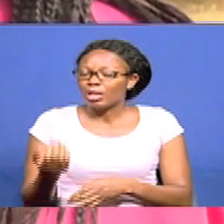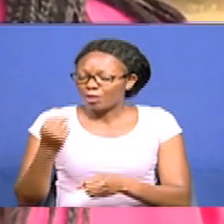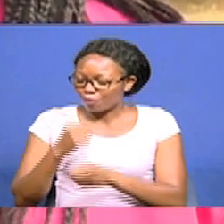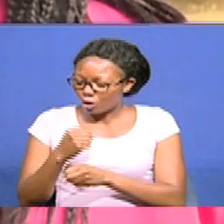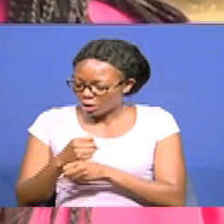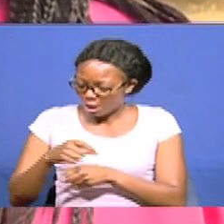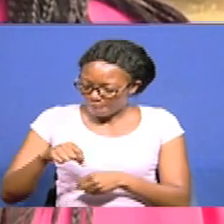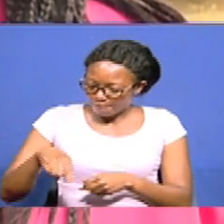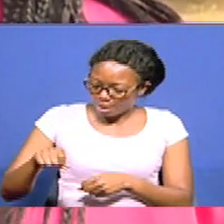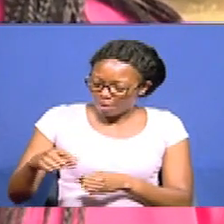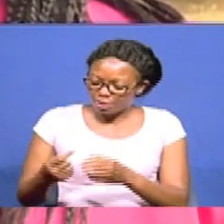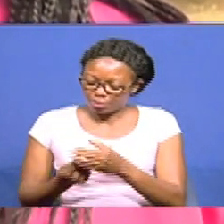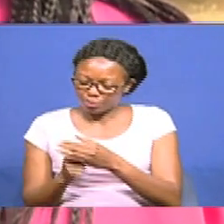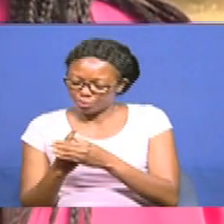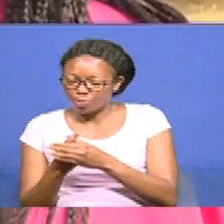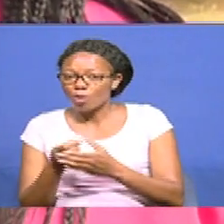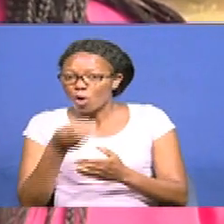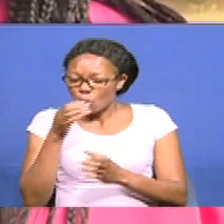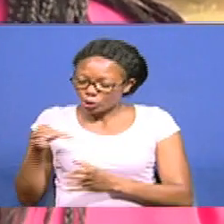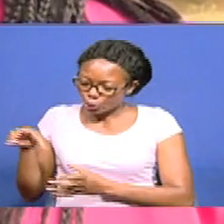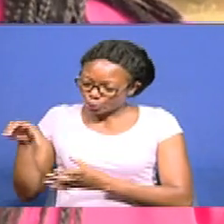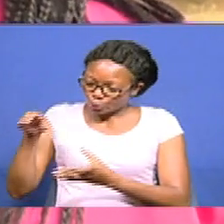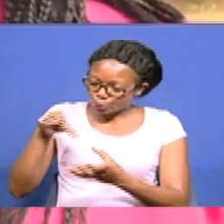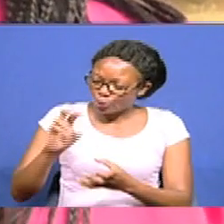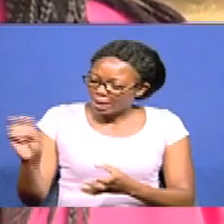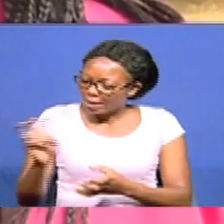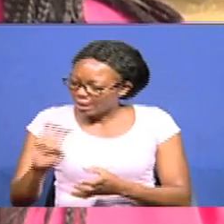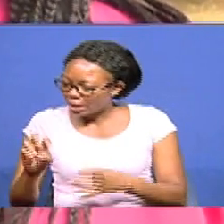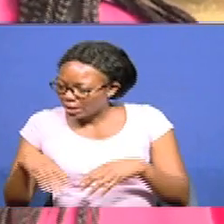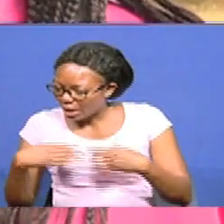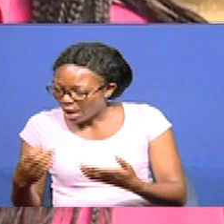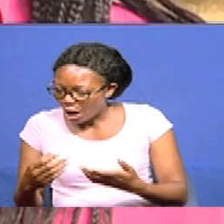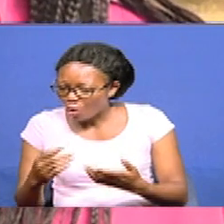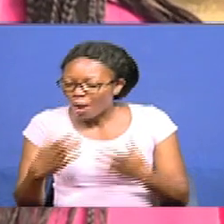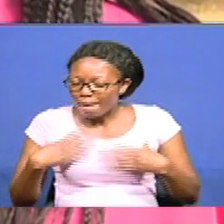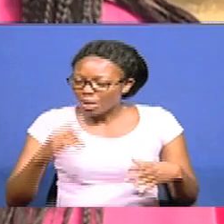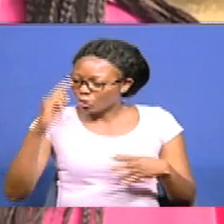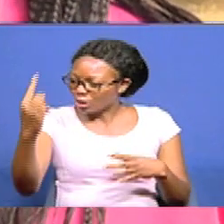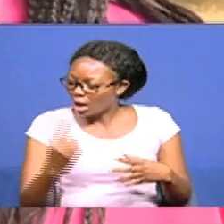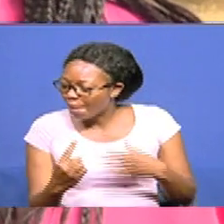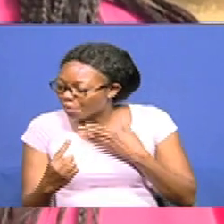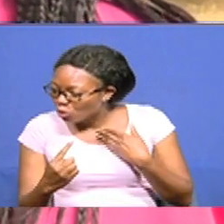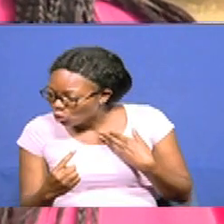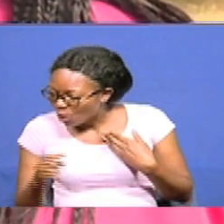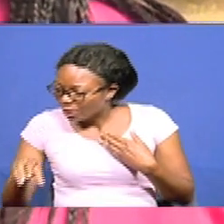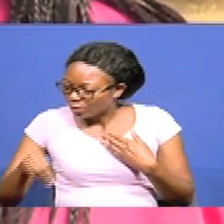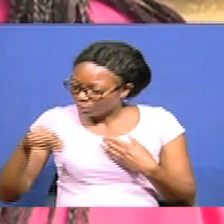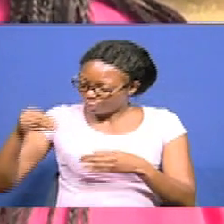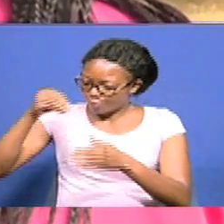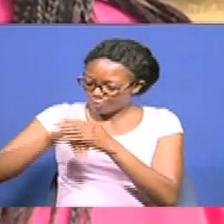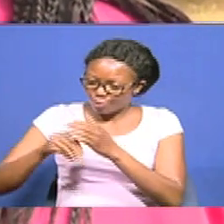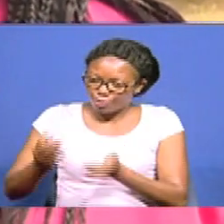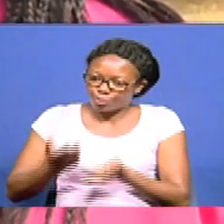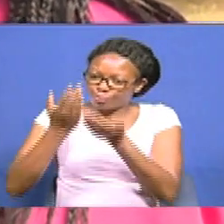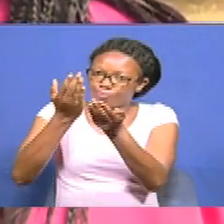kupanda, kuweka maji, kuangalia mumea, na customer akija kumtolea mumea na kupack.